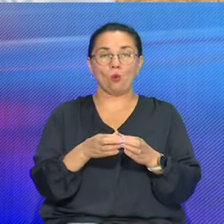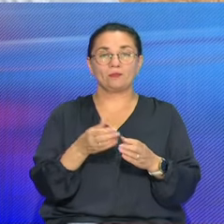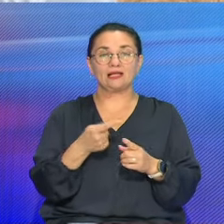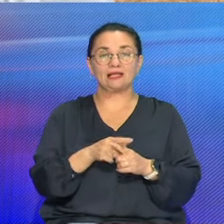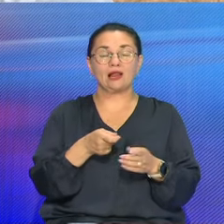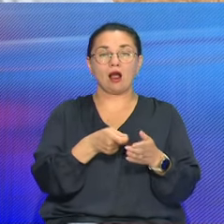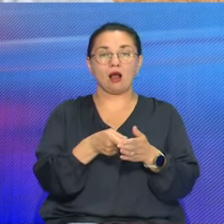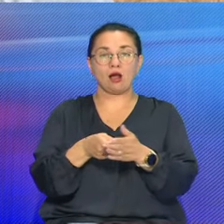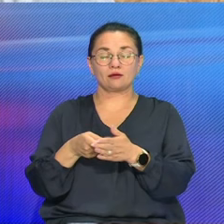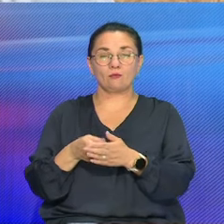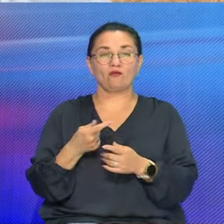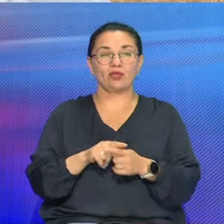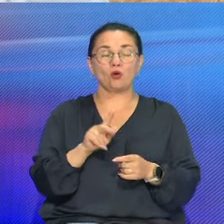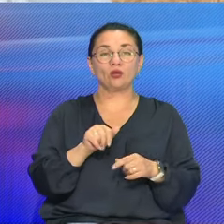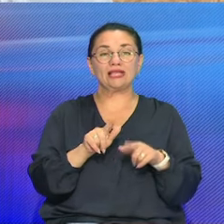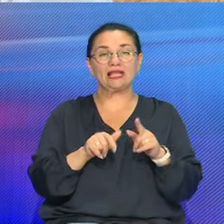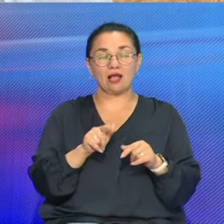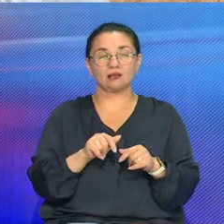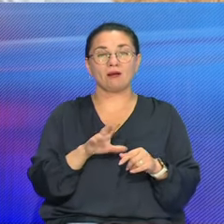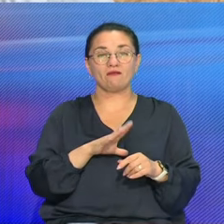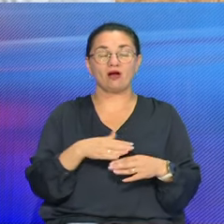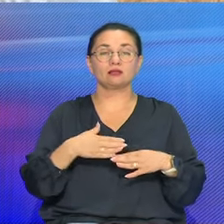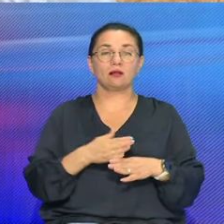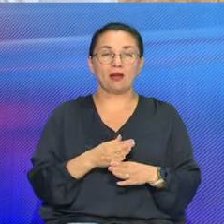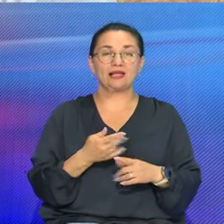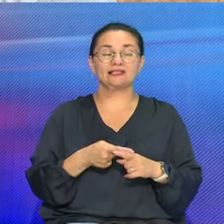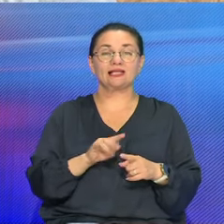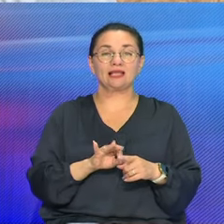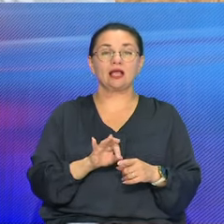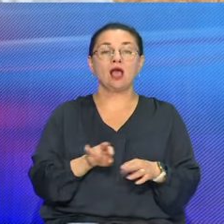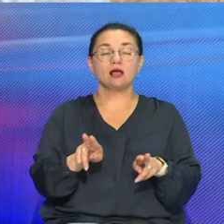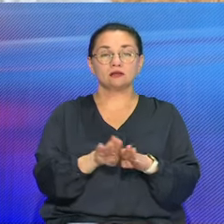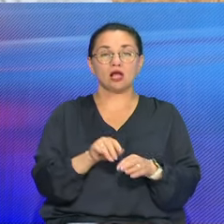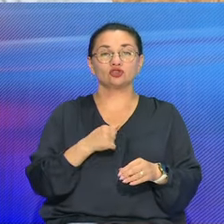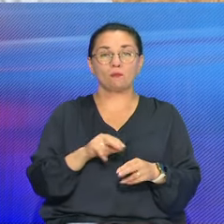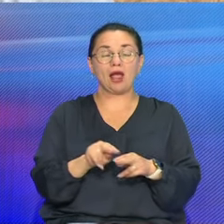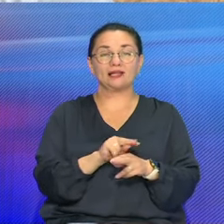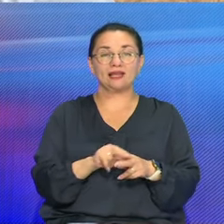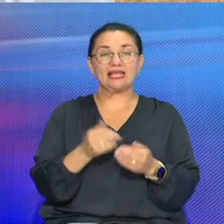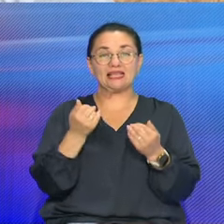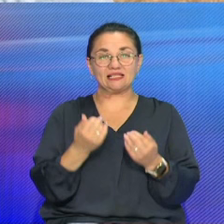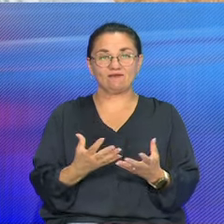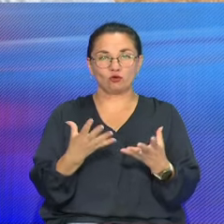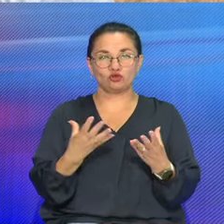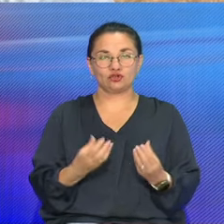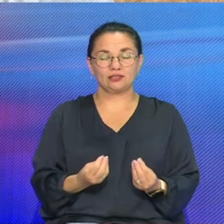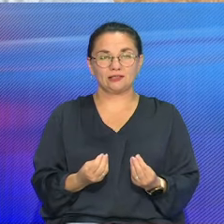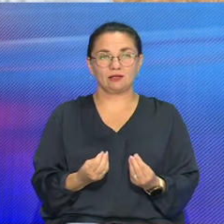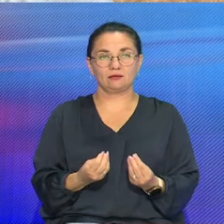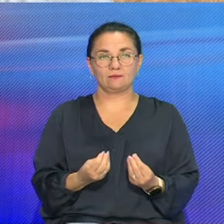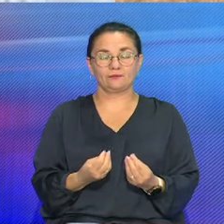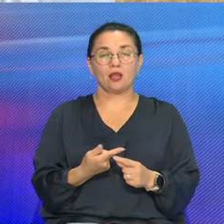кормов. Периодически он выходит из строя. Также мы его отремонтировали, и он по сегодняшний